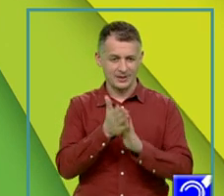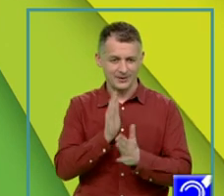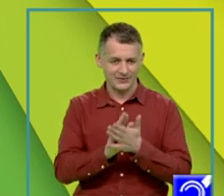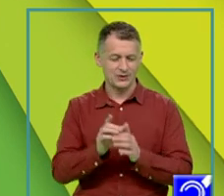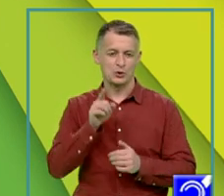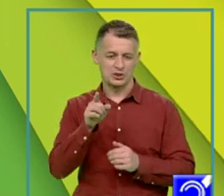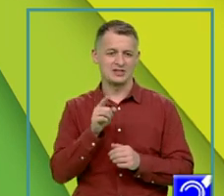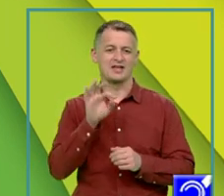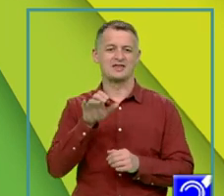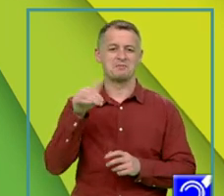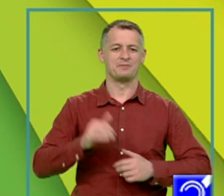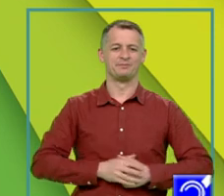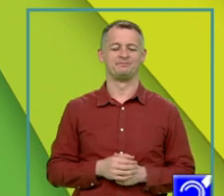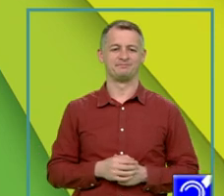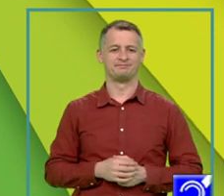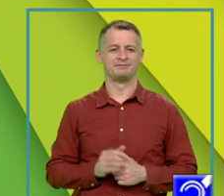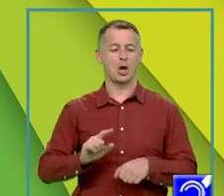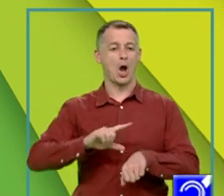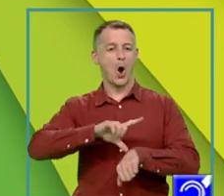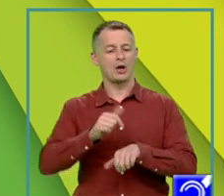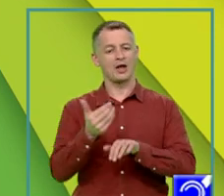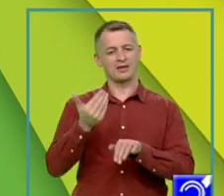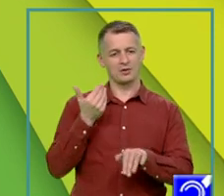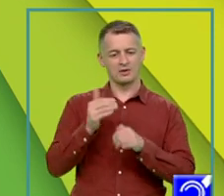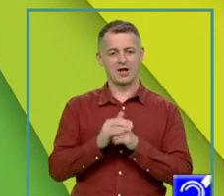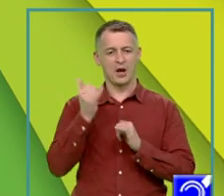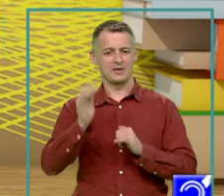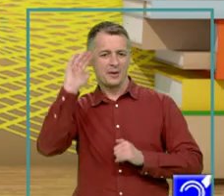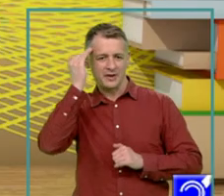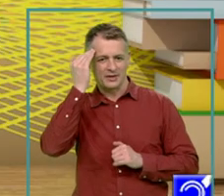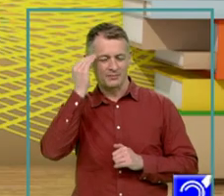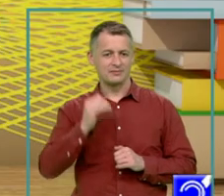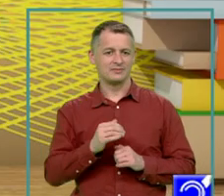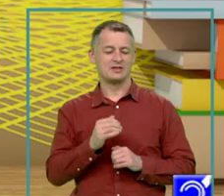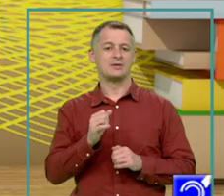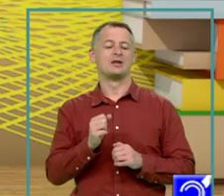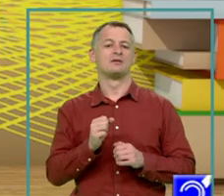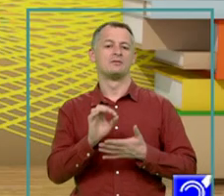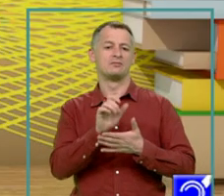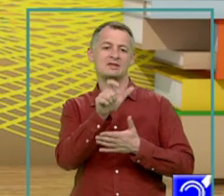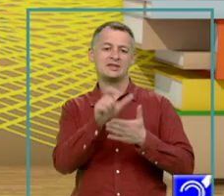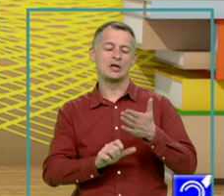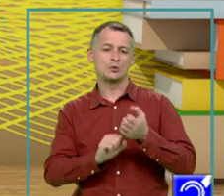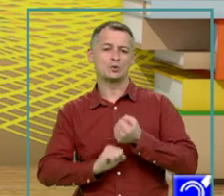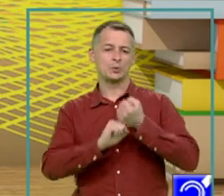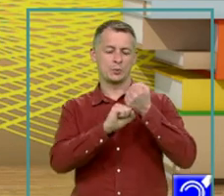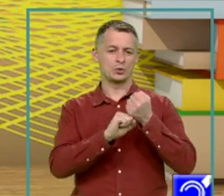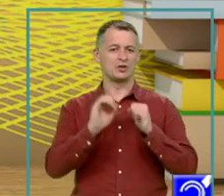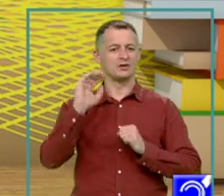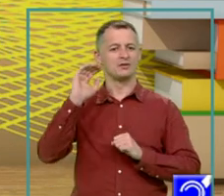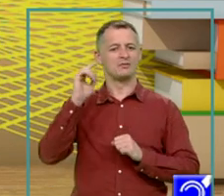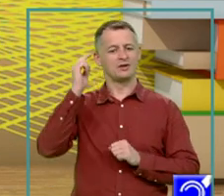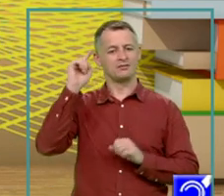această temă ori anterioare unde să ne amintim de textul suport pe care vin am propus cântecul acela frumos